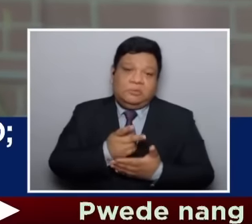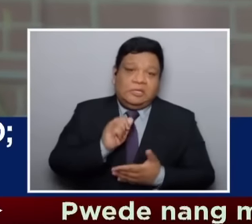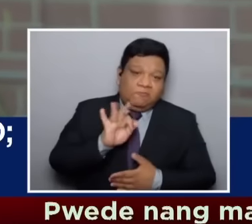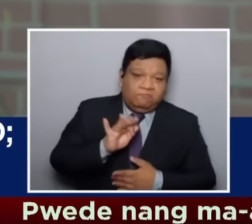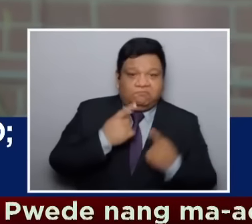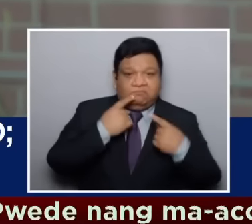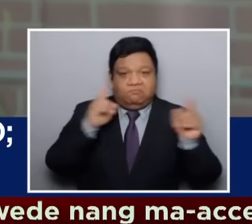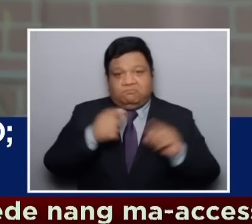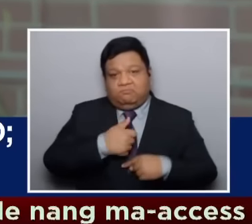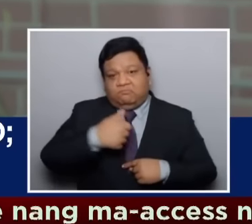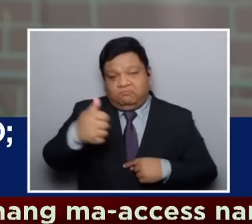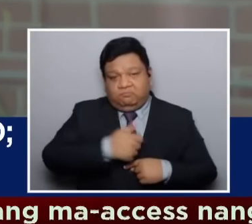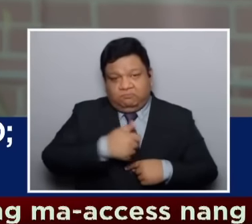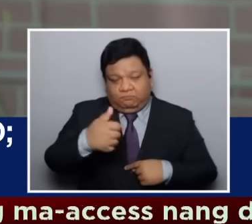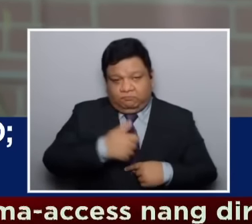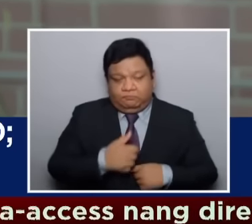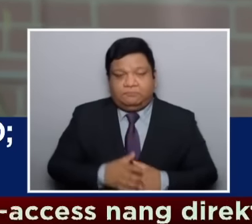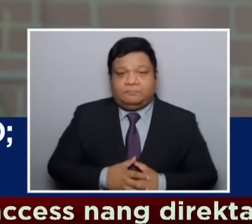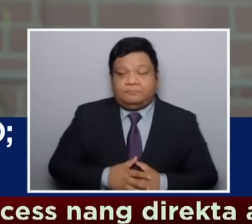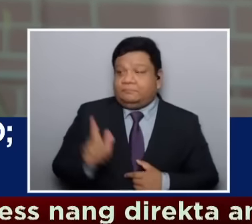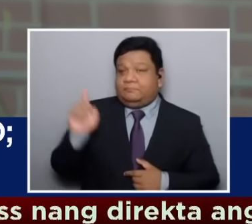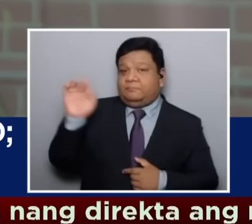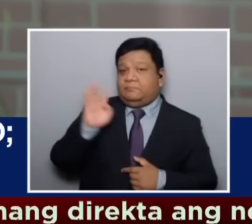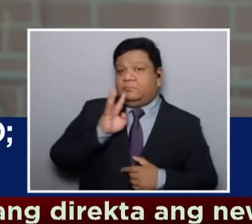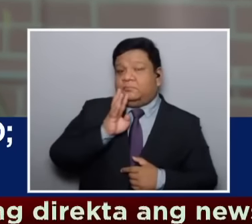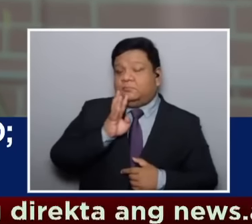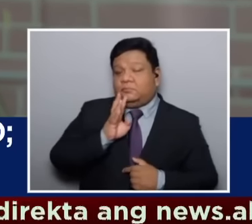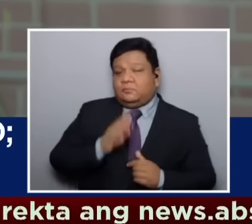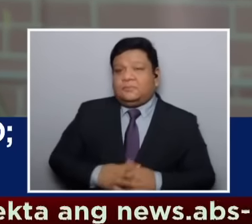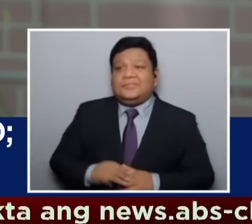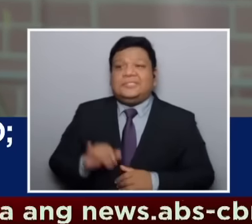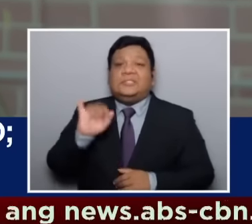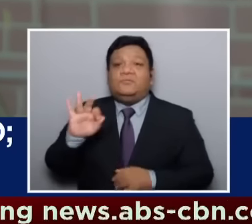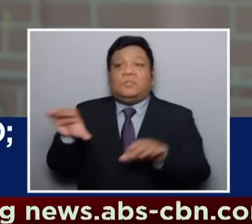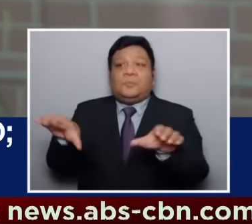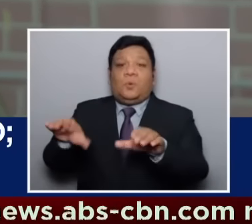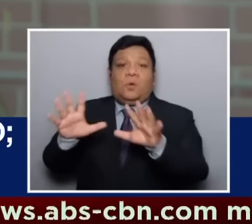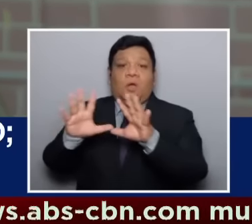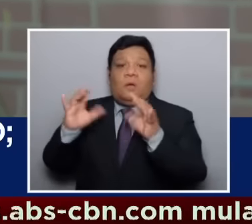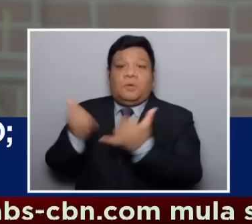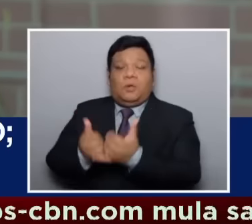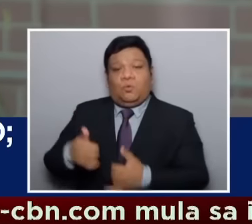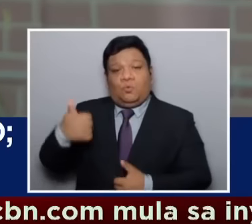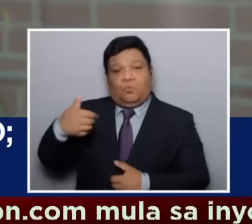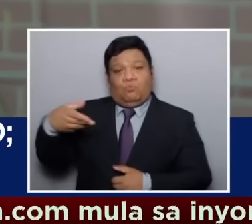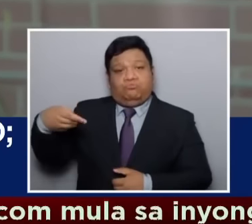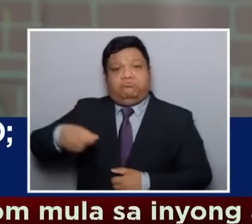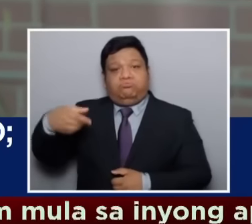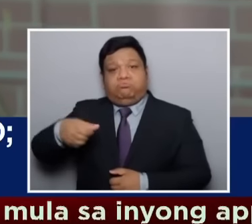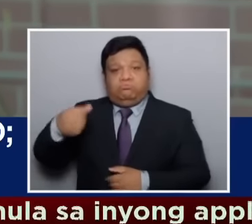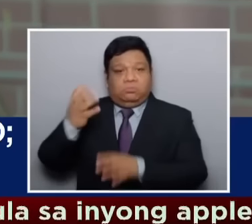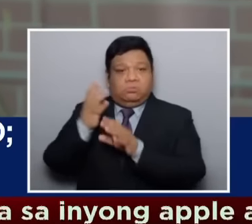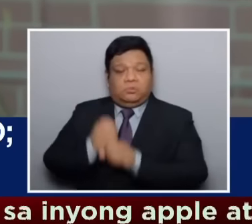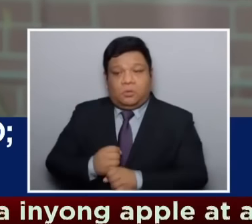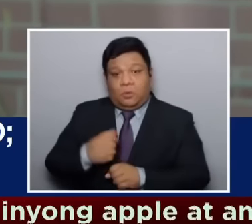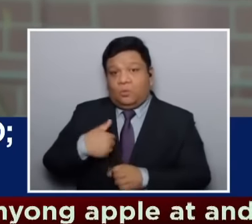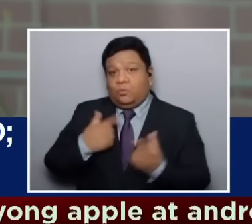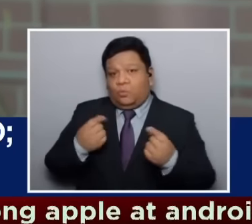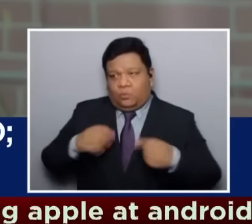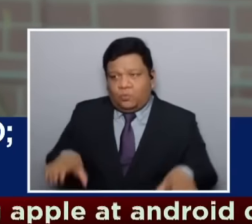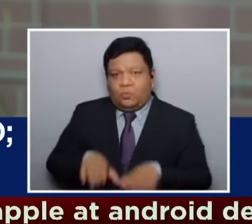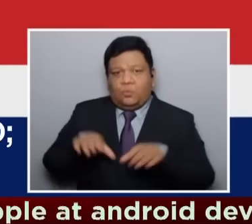Pagka ikaw ay nagtatrabaho sa isang company na well compensated ka, of course, gagawin mo nang mas mabuti pa ang